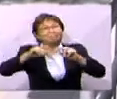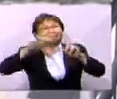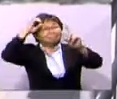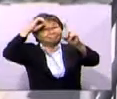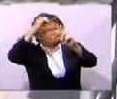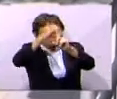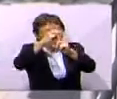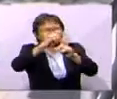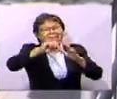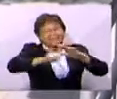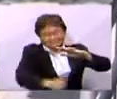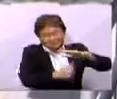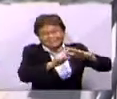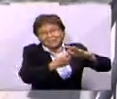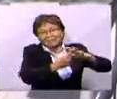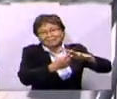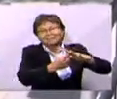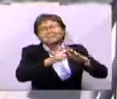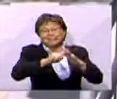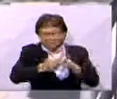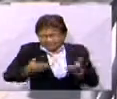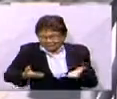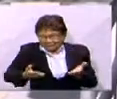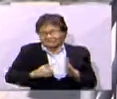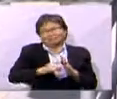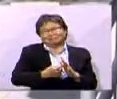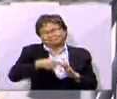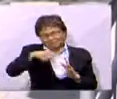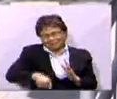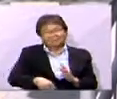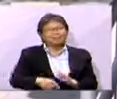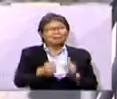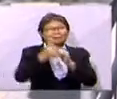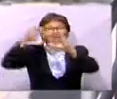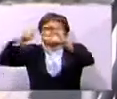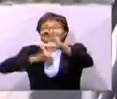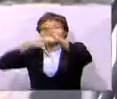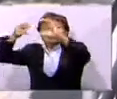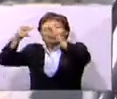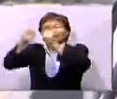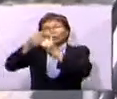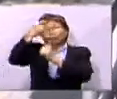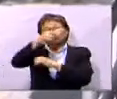asasnya bermula di sini. Muhammad Syafiq Ahir bersama juru kamera Fairuz Izu Alfian untuk RTM.